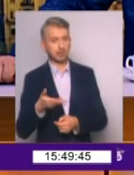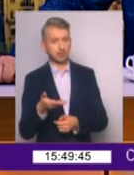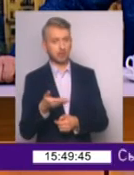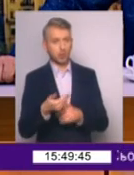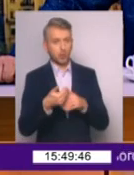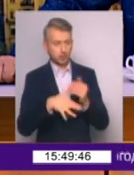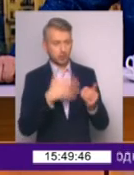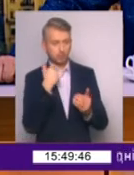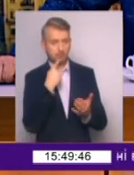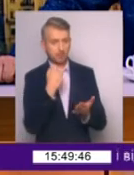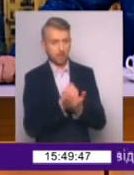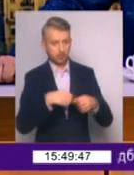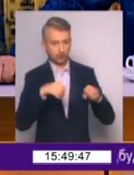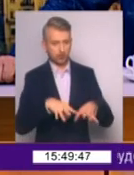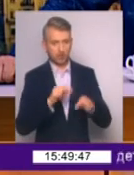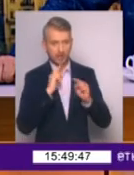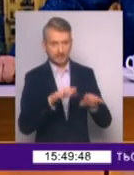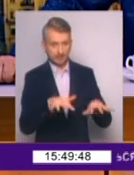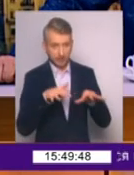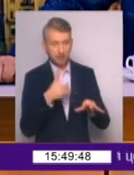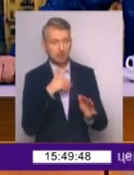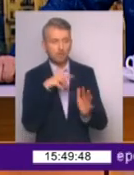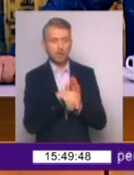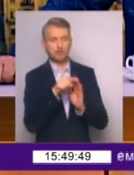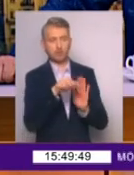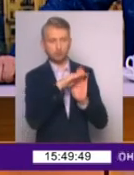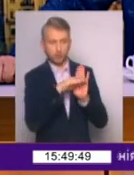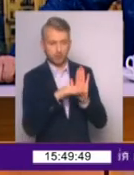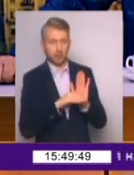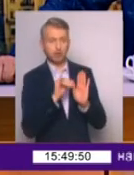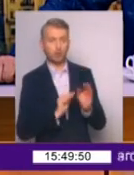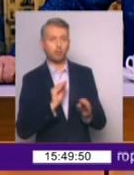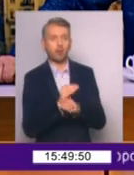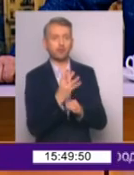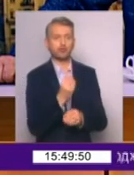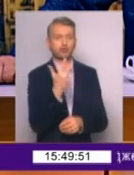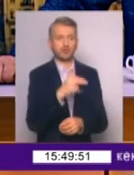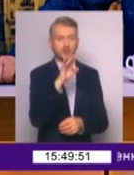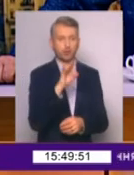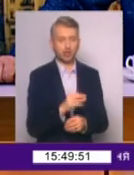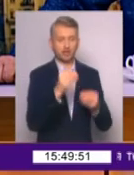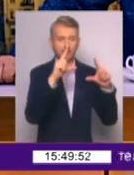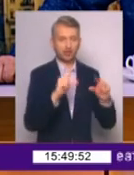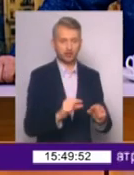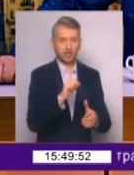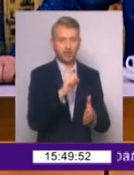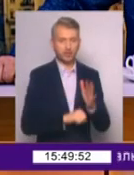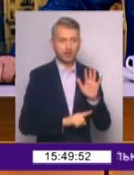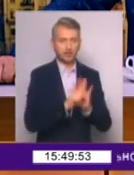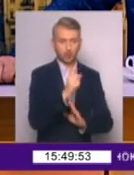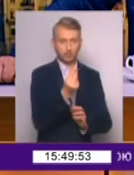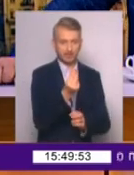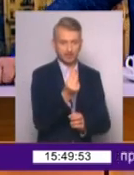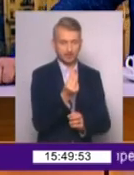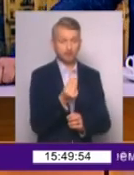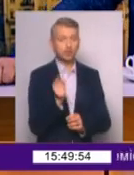вже приймаючи рішення на сесії, ми внесли ці пункти і додали їм ще 30% знижки від стартових цін.